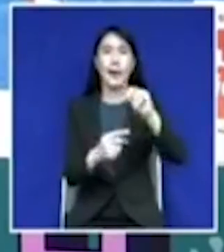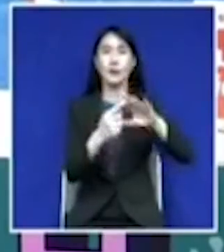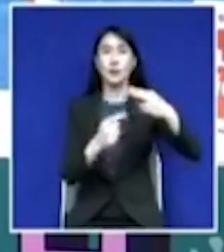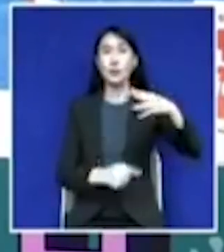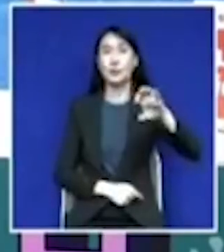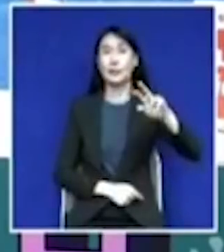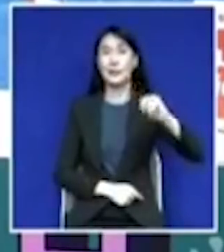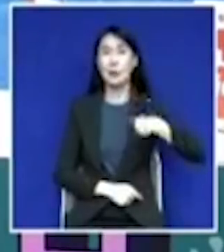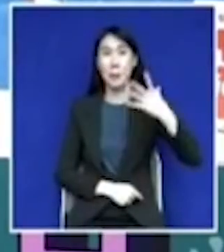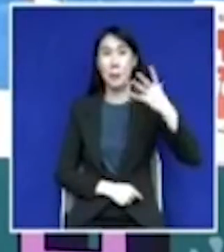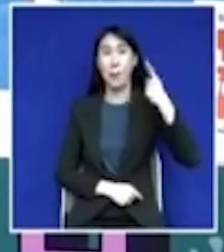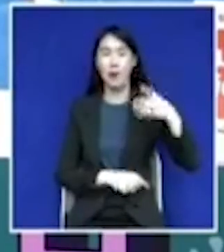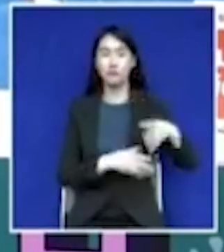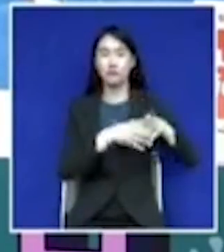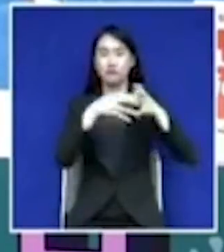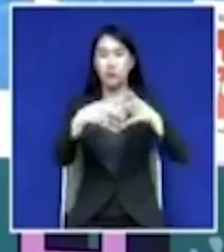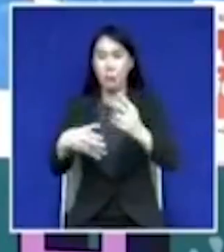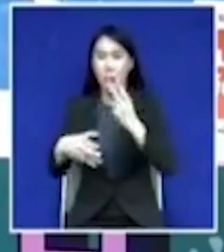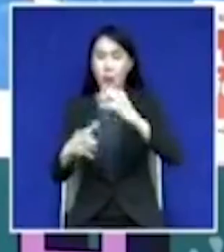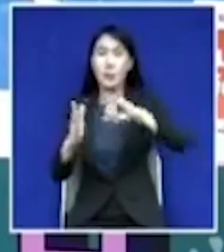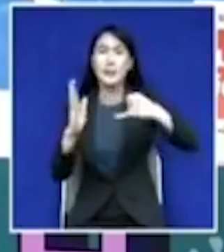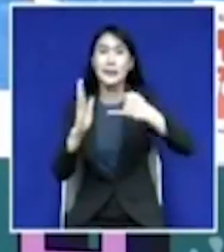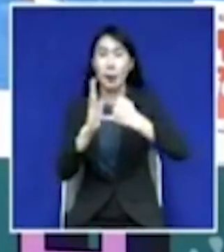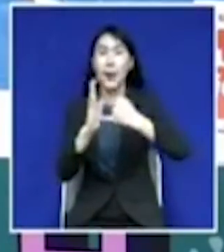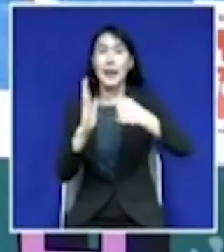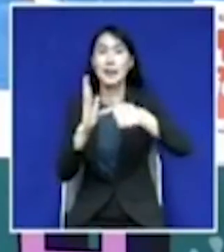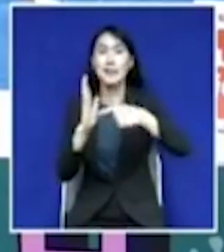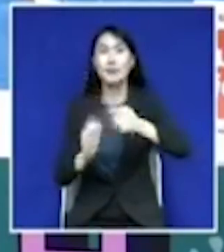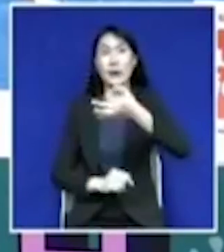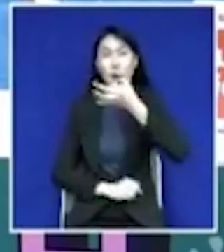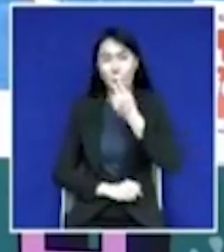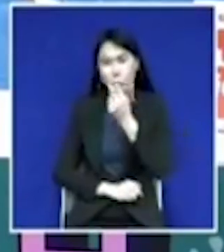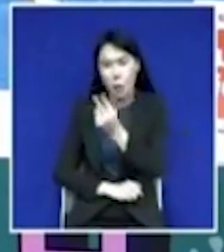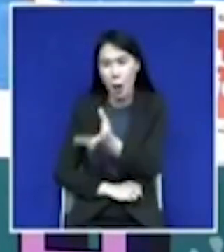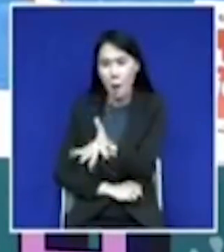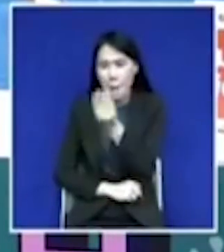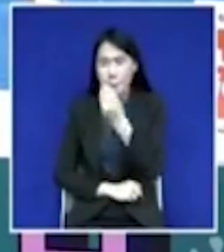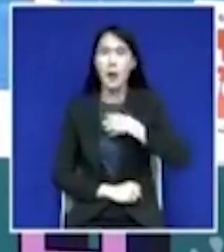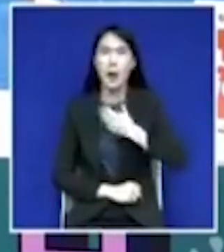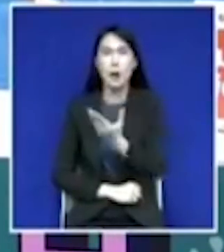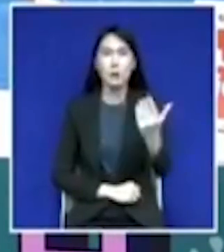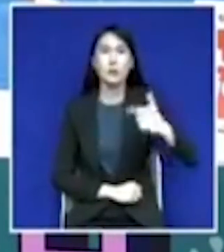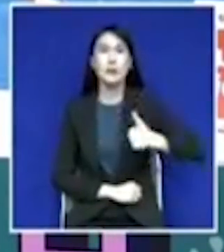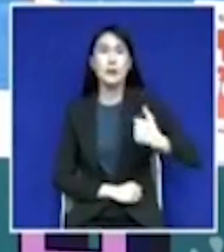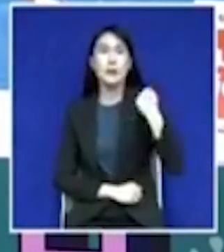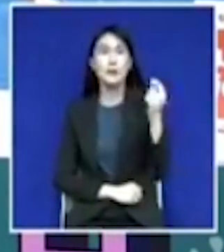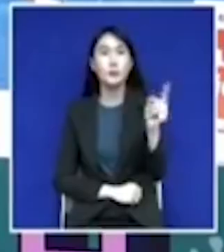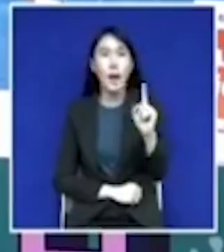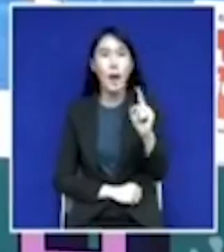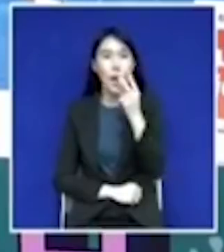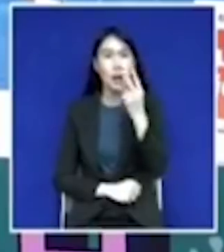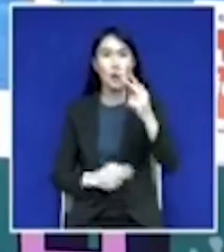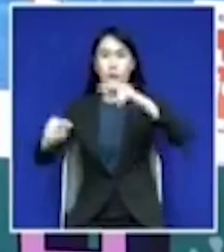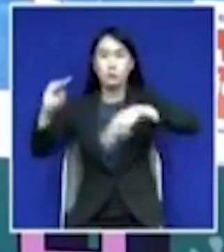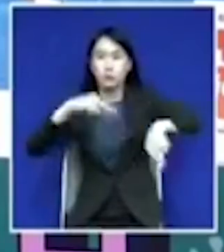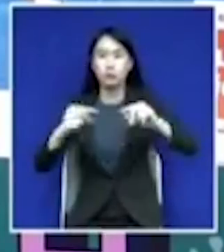ในพื้นที่เมื่อวานนี้นะครับแล้วก็ไปสัมผัสเองดูพื้นที่เองให้ความมั่นใจในระบบการแพทย์และ